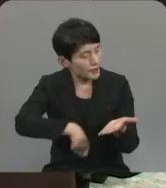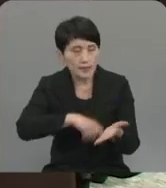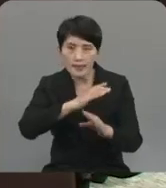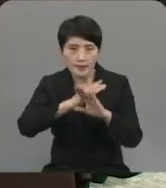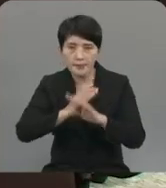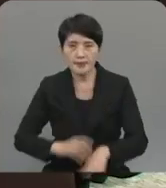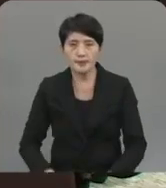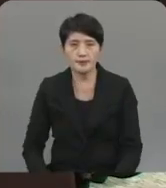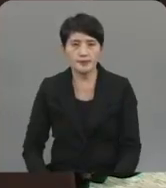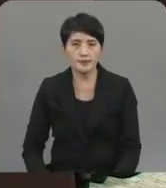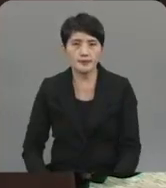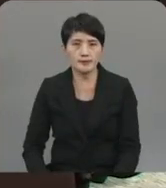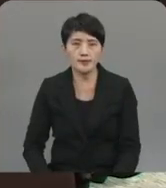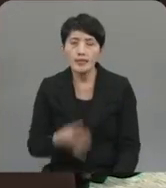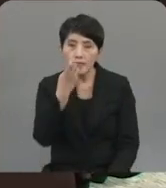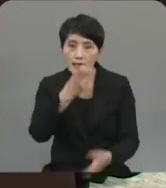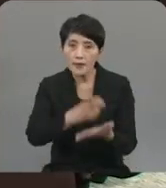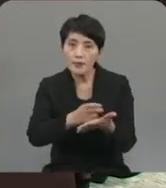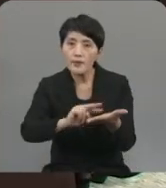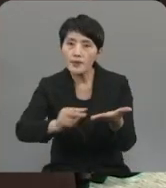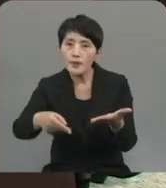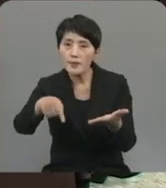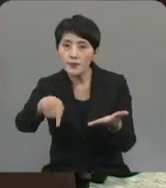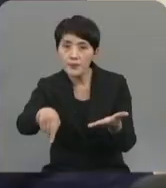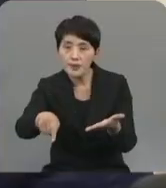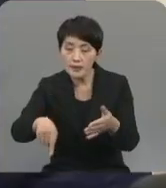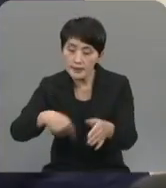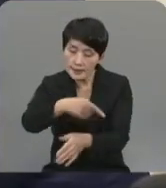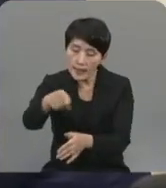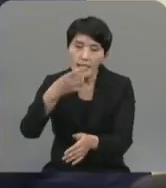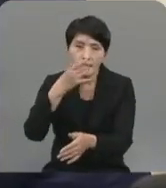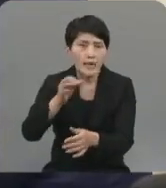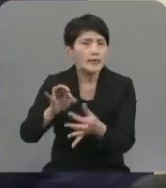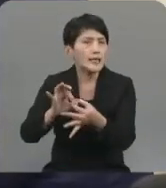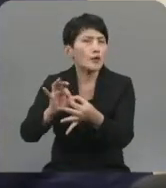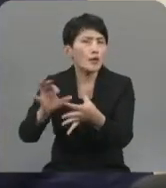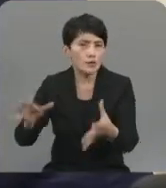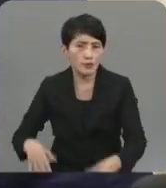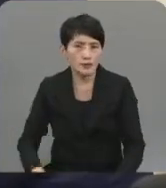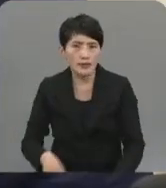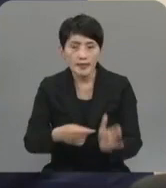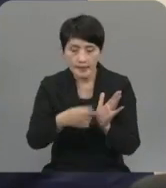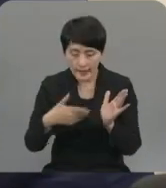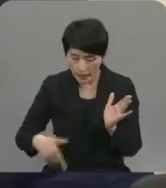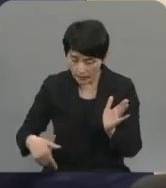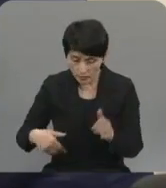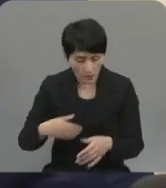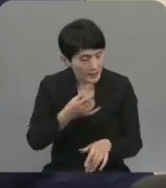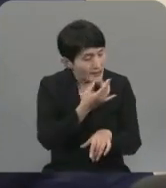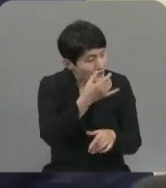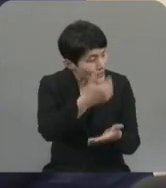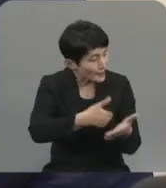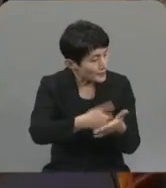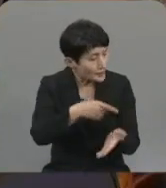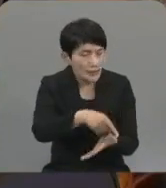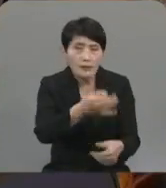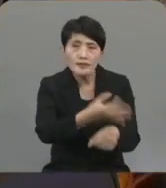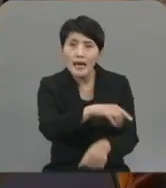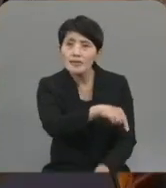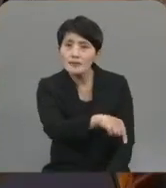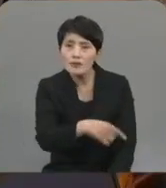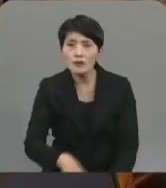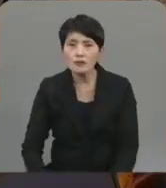dư thừa để quản lý giá gạo Nếu sản lượng gạo dư thừa chiếm trên 3% tổng sản lượng gạo của vụ đó hoặc khi giá gạo giảm trên